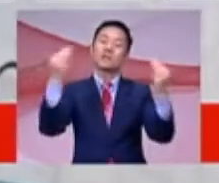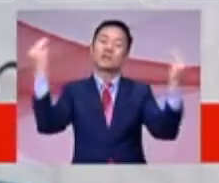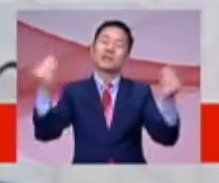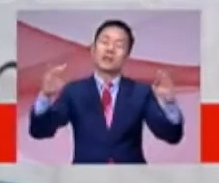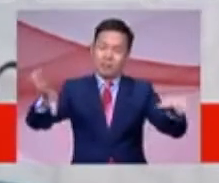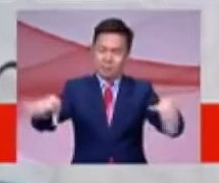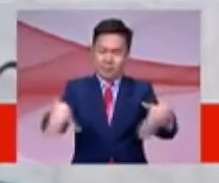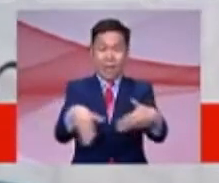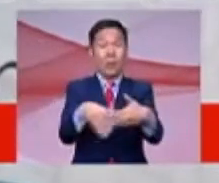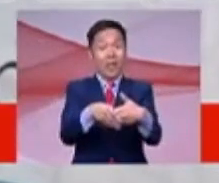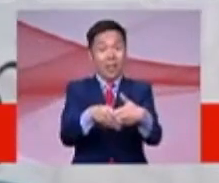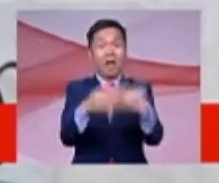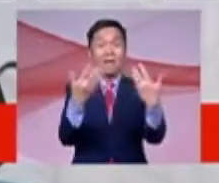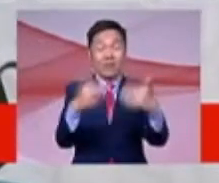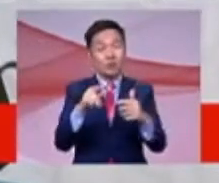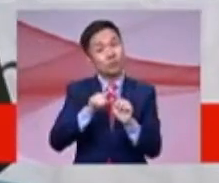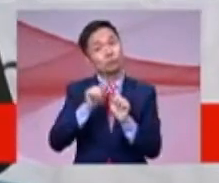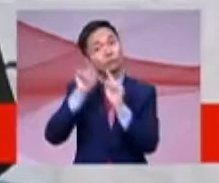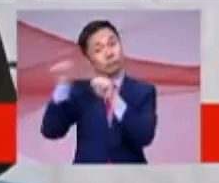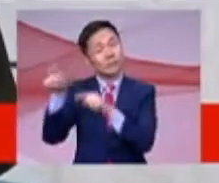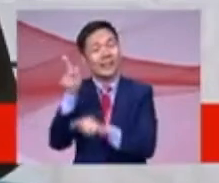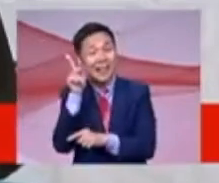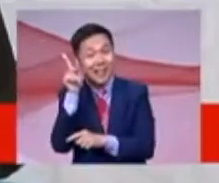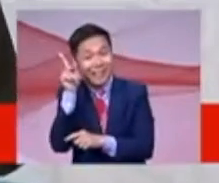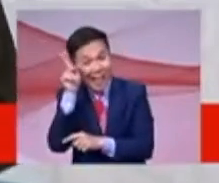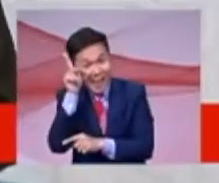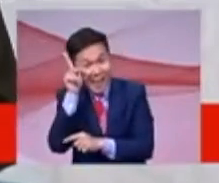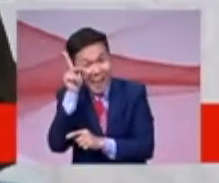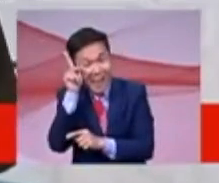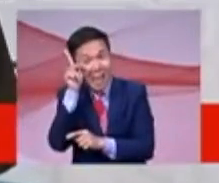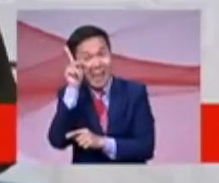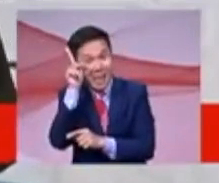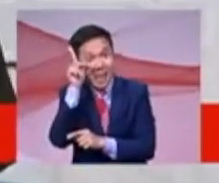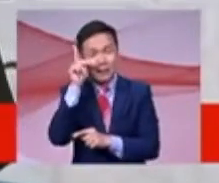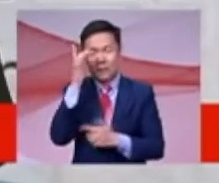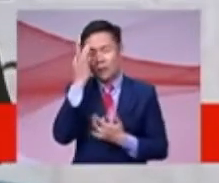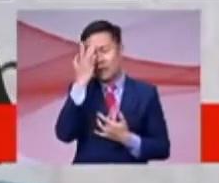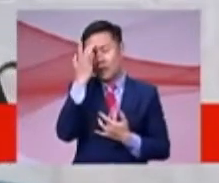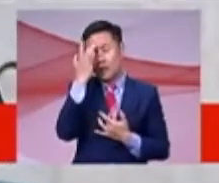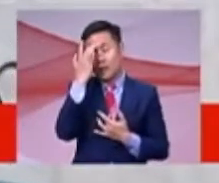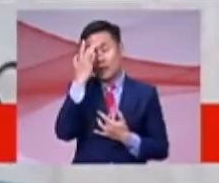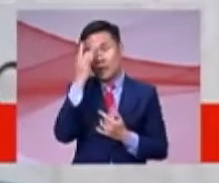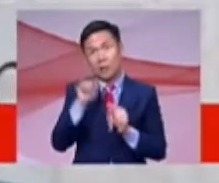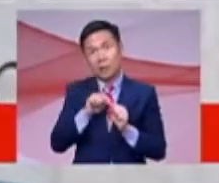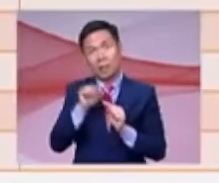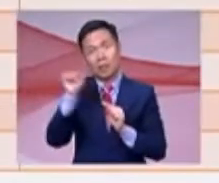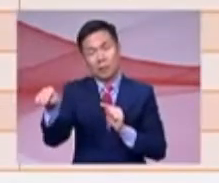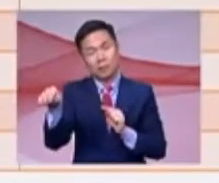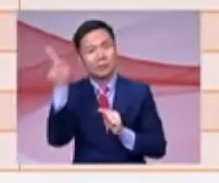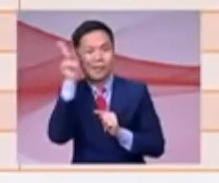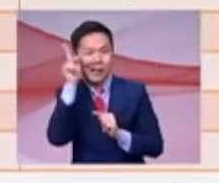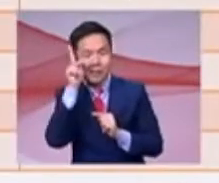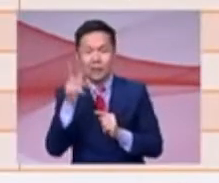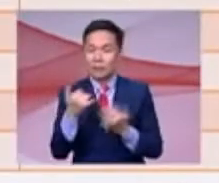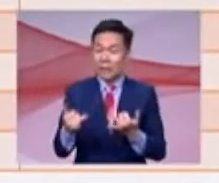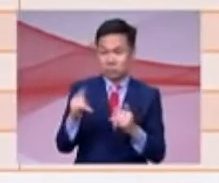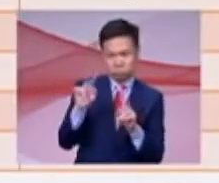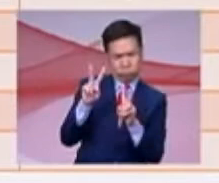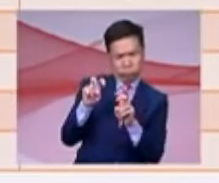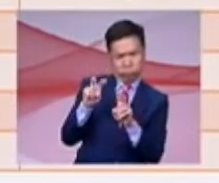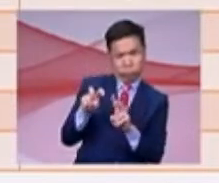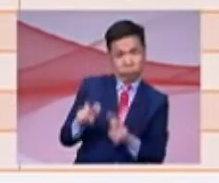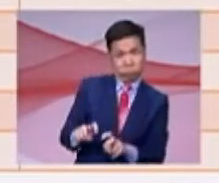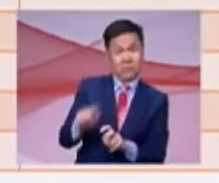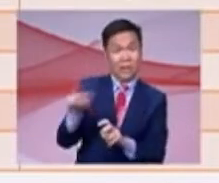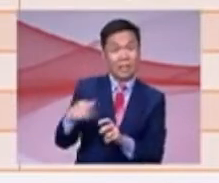dan kembali ke Kelantan dan membawa jangkitan. Kita laksanakan 10 sampel